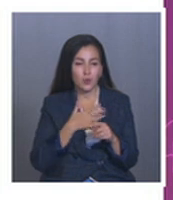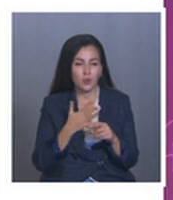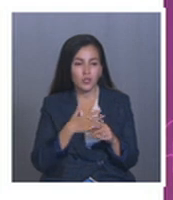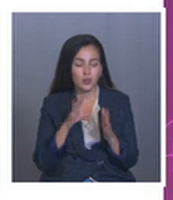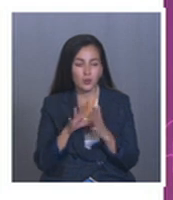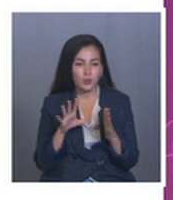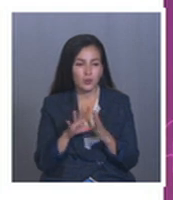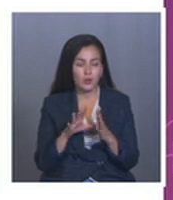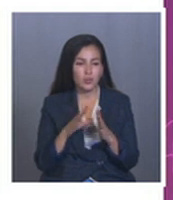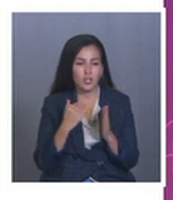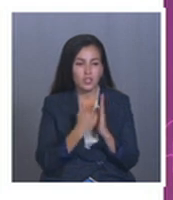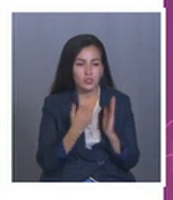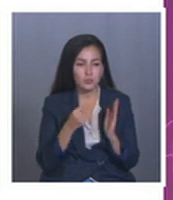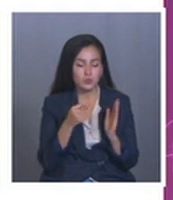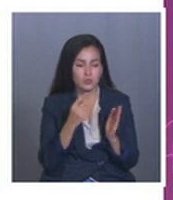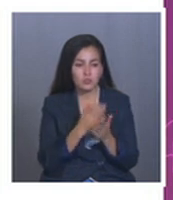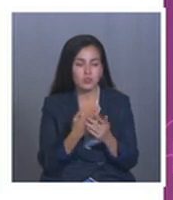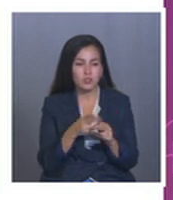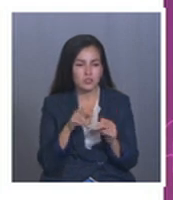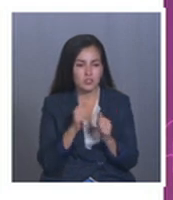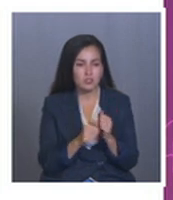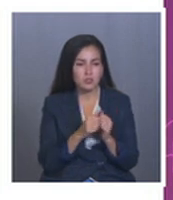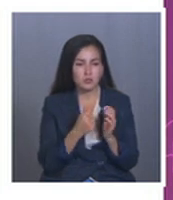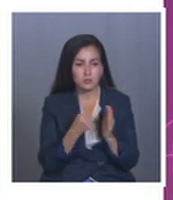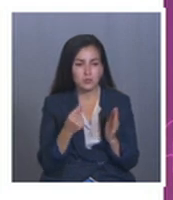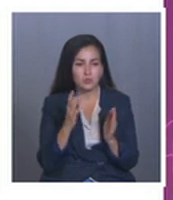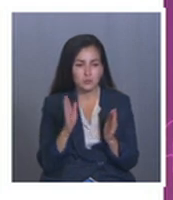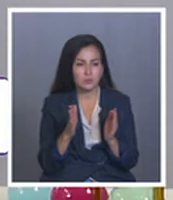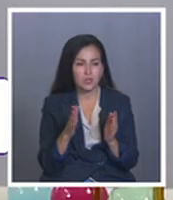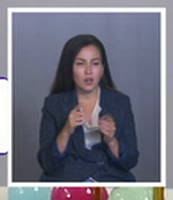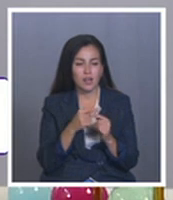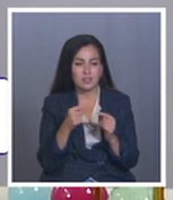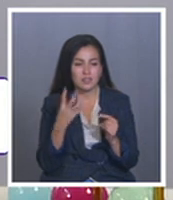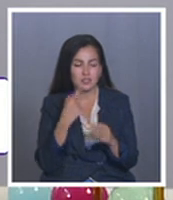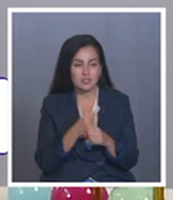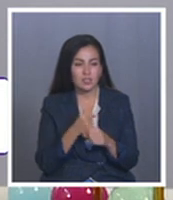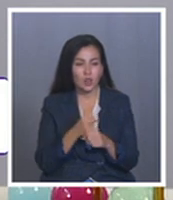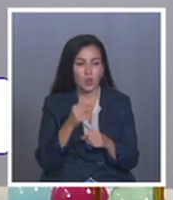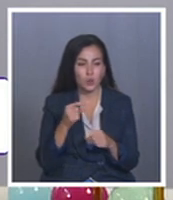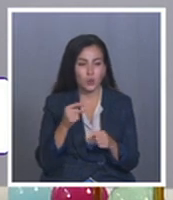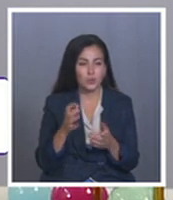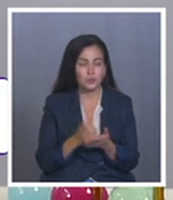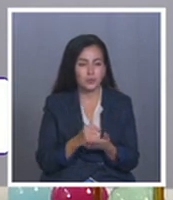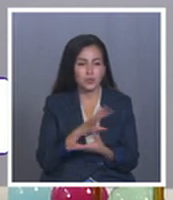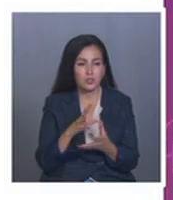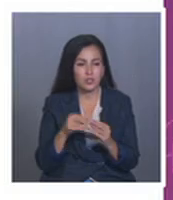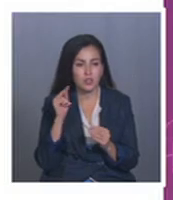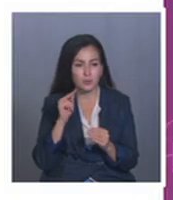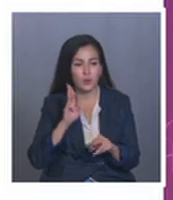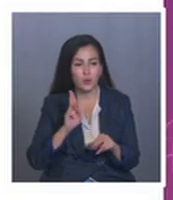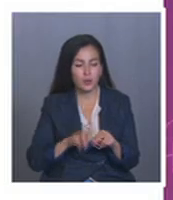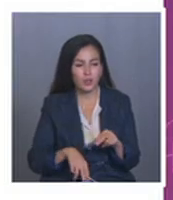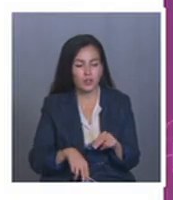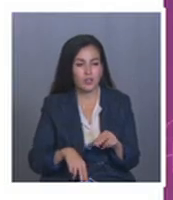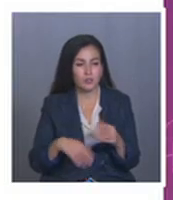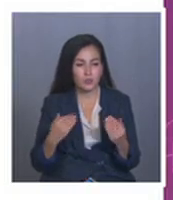минус болғандықтан үнемі минус болып кетеді. Яғни азайтқан кезде 0 болады. Осымен сабағымызды қорытындылайтын болсақ,